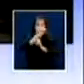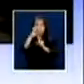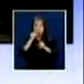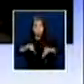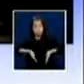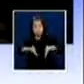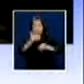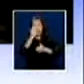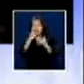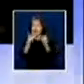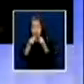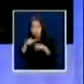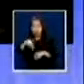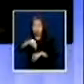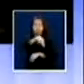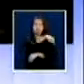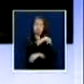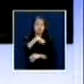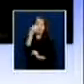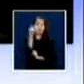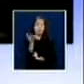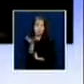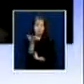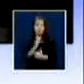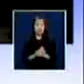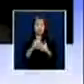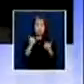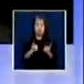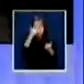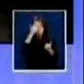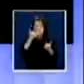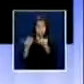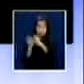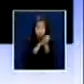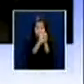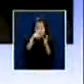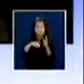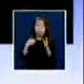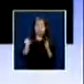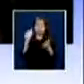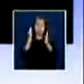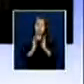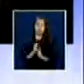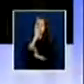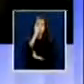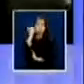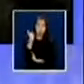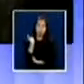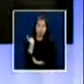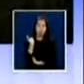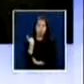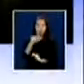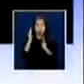ภดินแดงซึ่งเหตุการณ์นั้นนำไปสู่ความสูญเสียของพี่น้องประชาชนทั้งที่เป็น